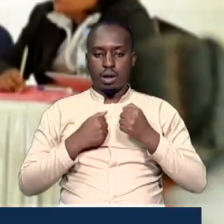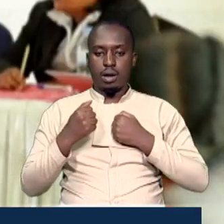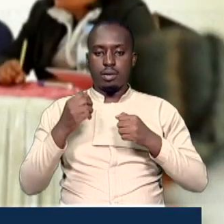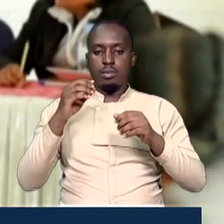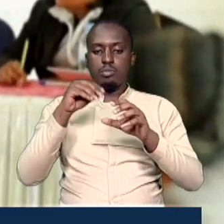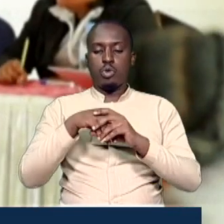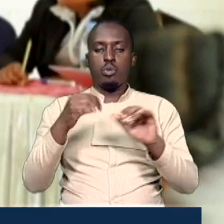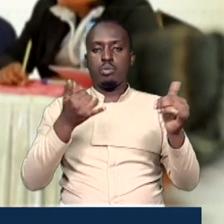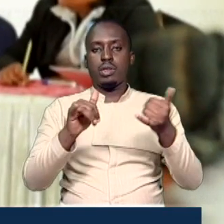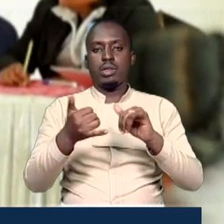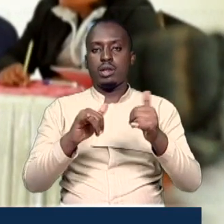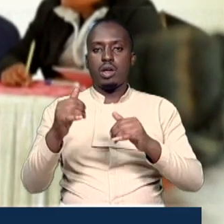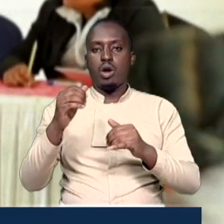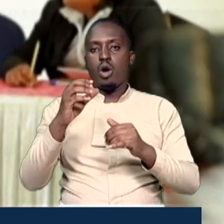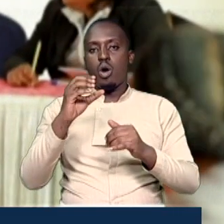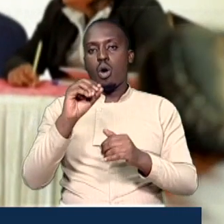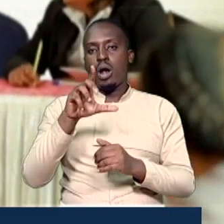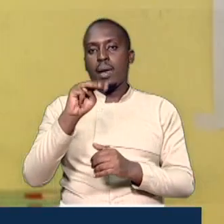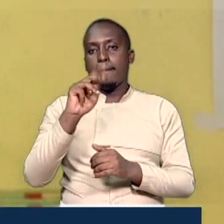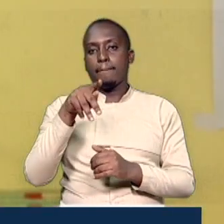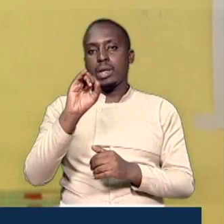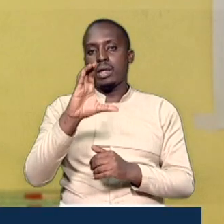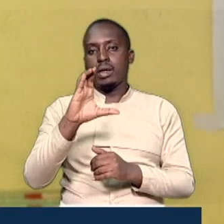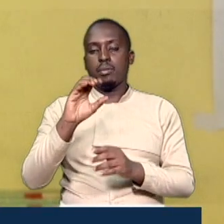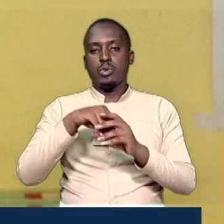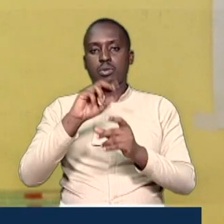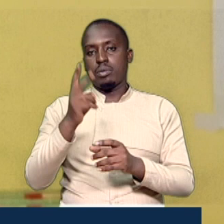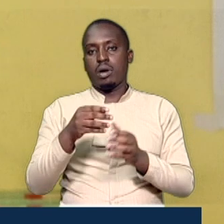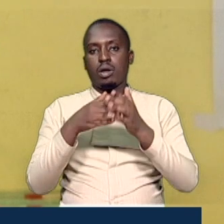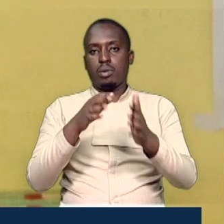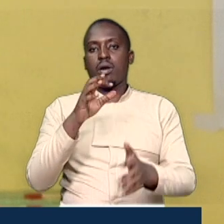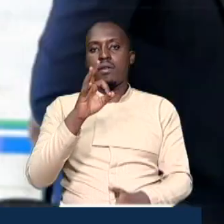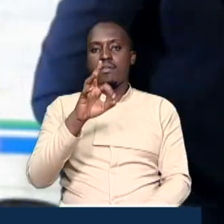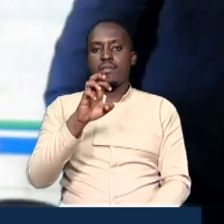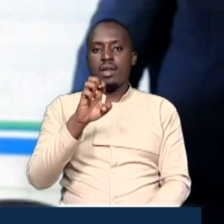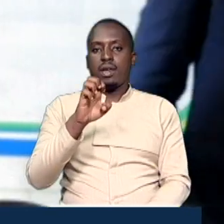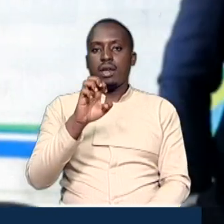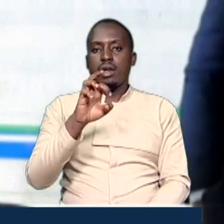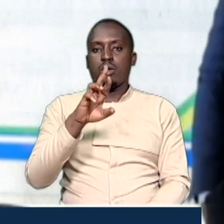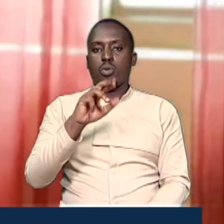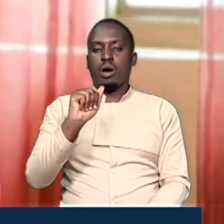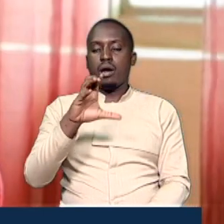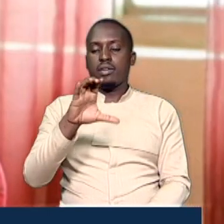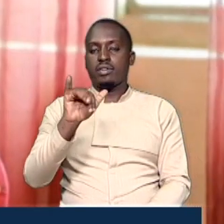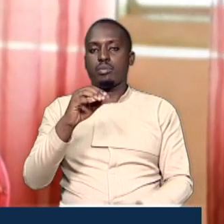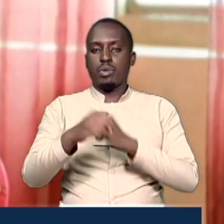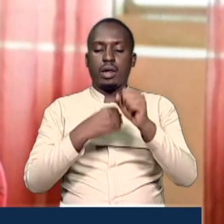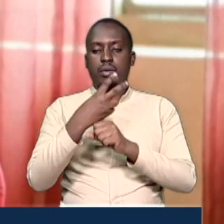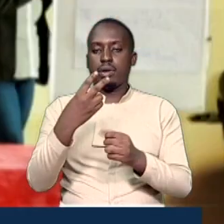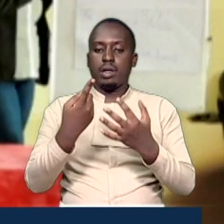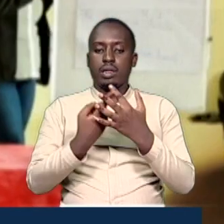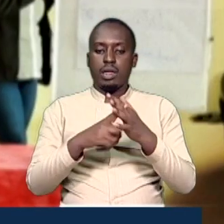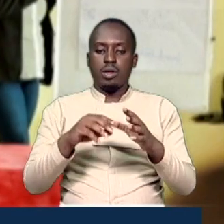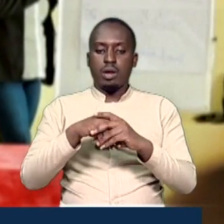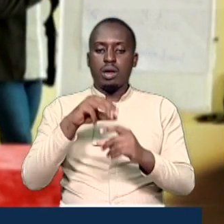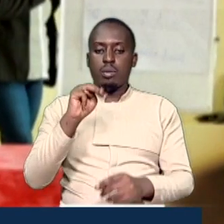yahagarariye u Rwanda mu mikino olympique yo muri 2000 akazayobora Ferguson mu myaka ibiri iri imbere yuzuza manda yari yaratangiwe na